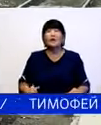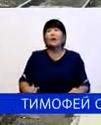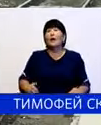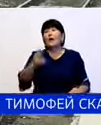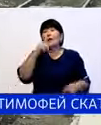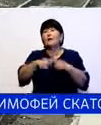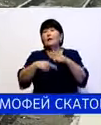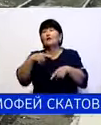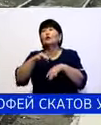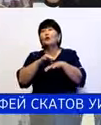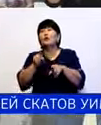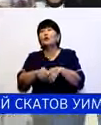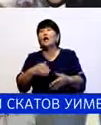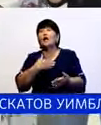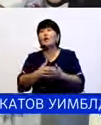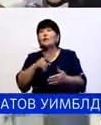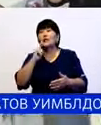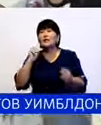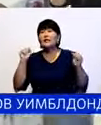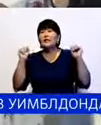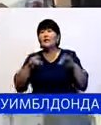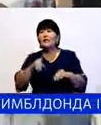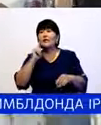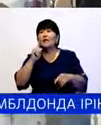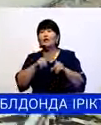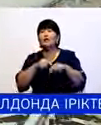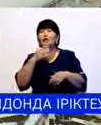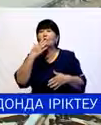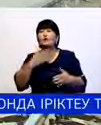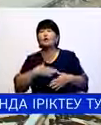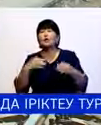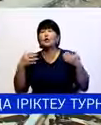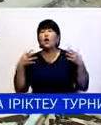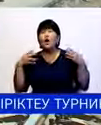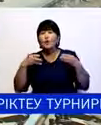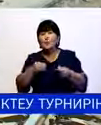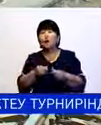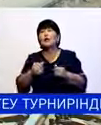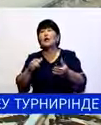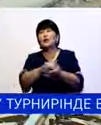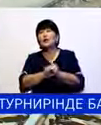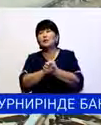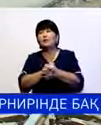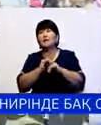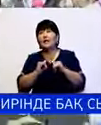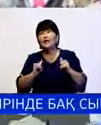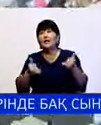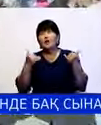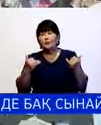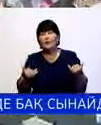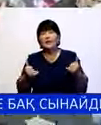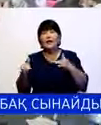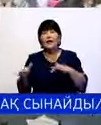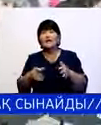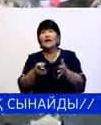Дәстүрлі түрде өткізілетін патриоттық жастар жиыны жастарды отан сүйгіштікке баулып, ынтымақтастықты нығайтуға дәріптейді. Биылғы іс-шара